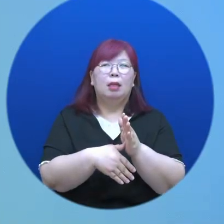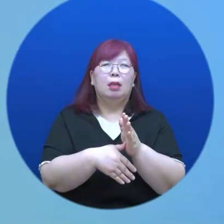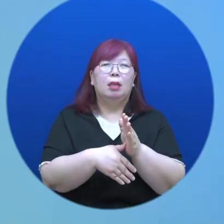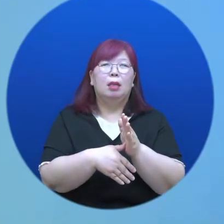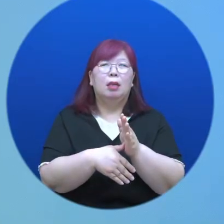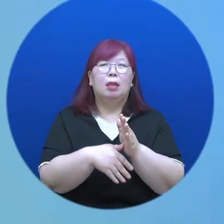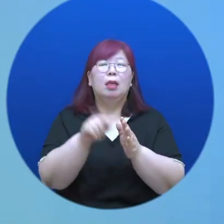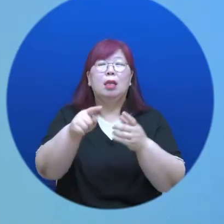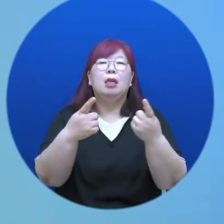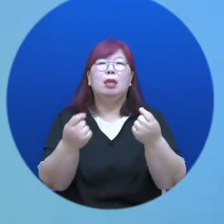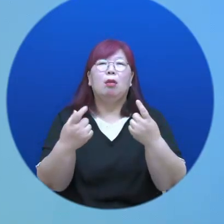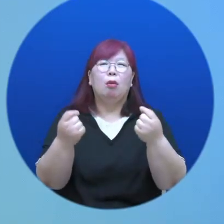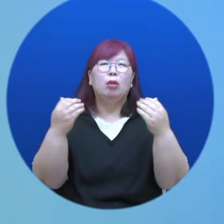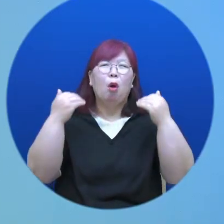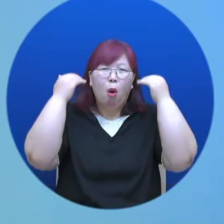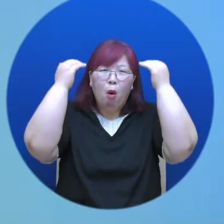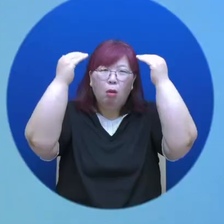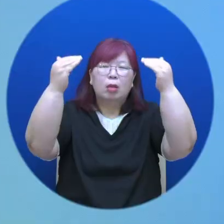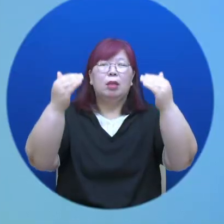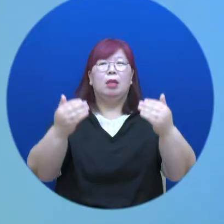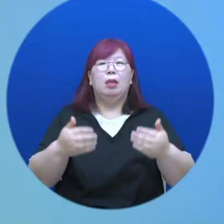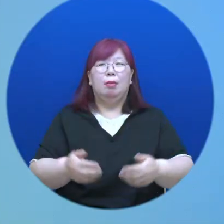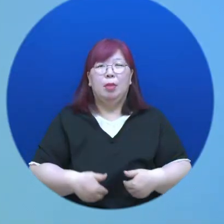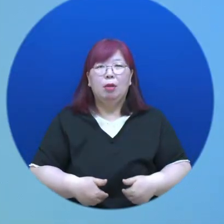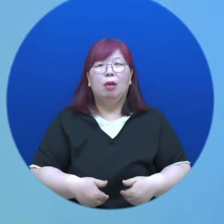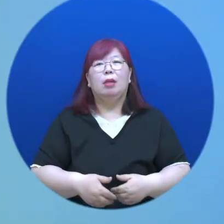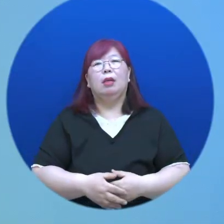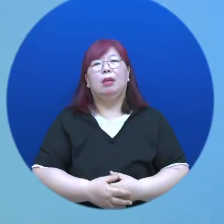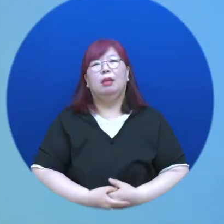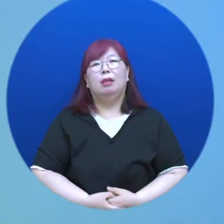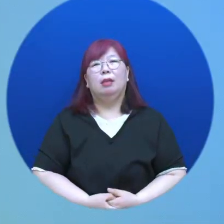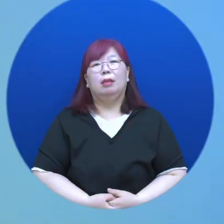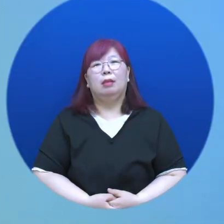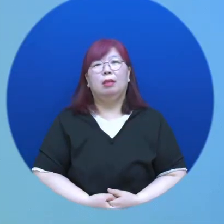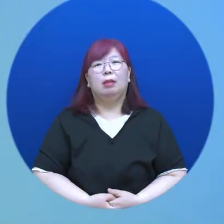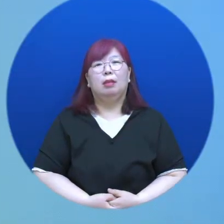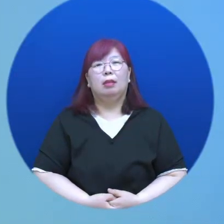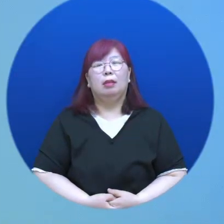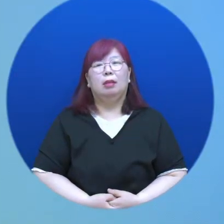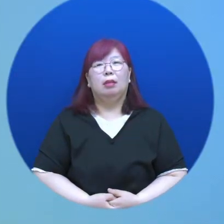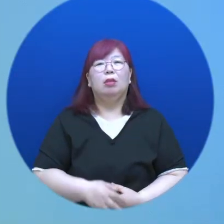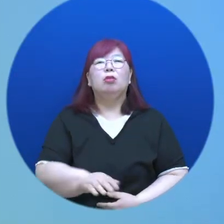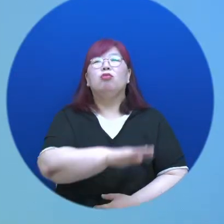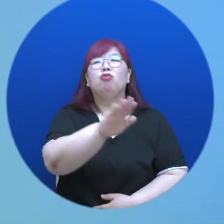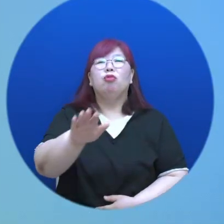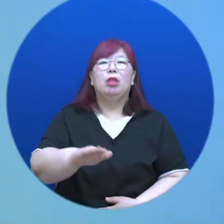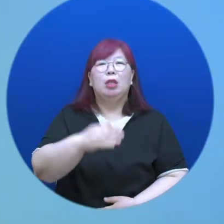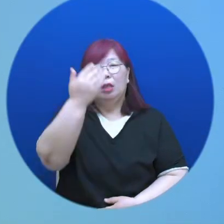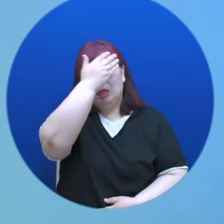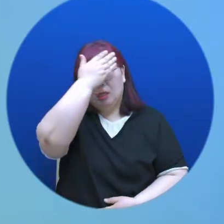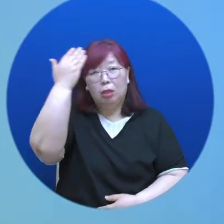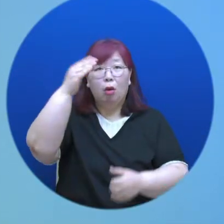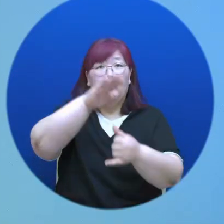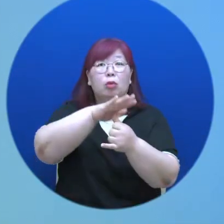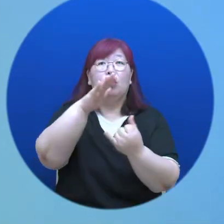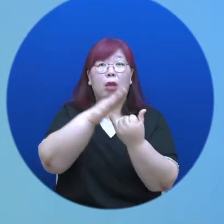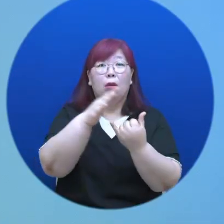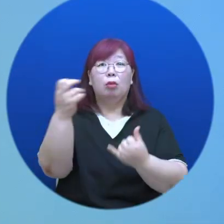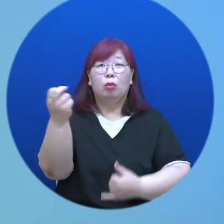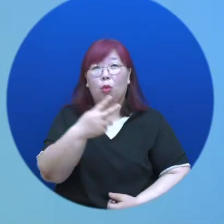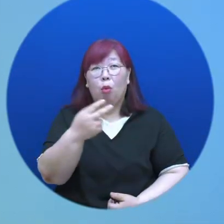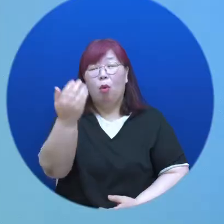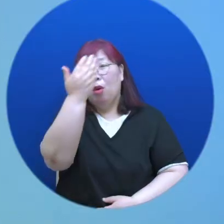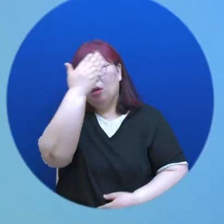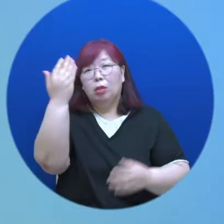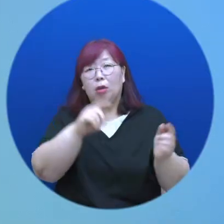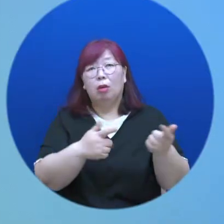이런 어른들이 필요한 거구나. 저런 어른들. 우리 청소년들이, 청년들이 오늘